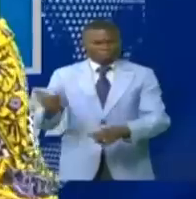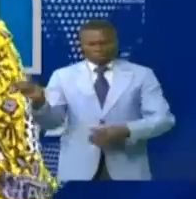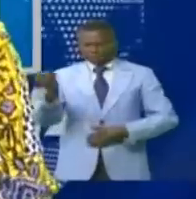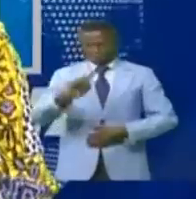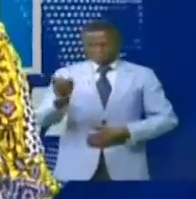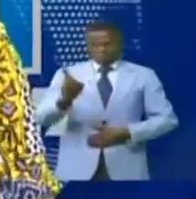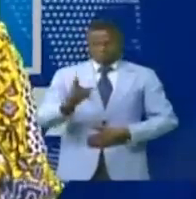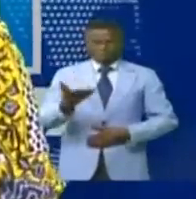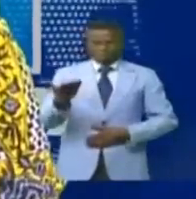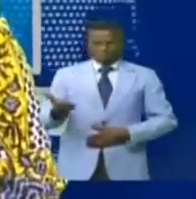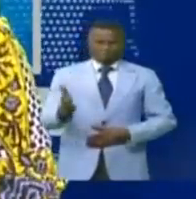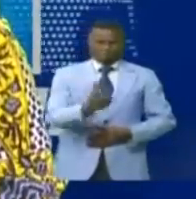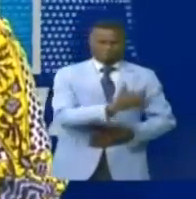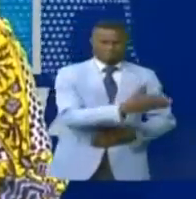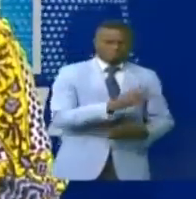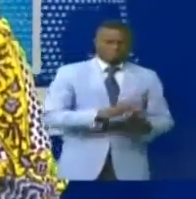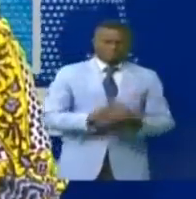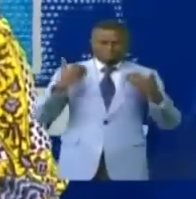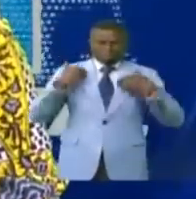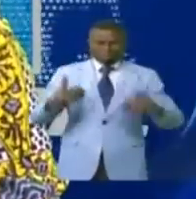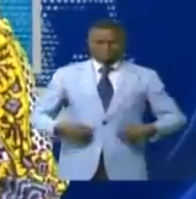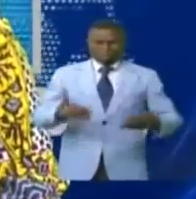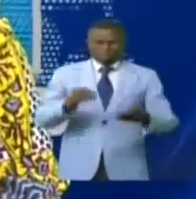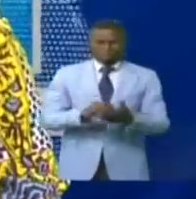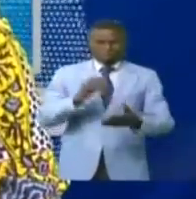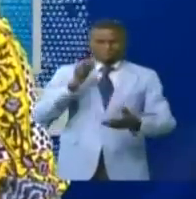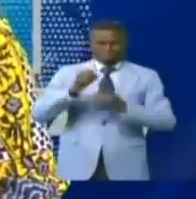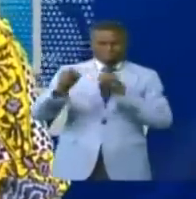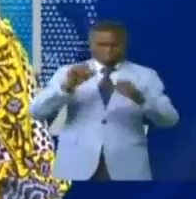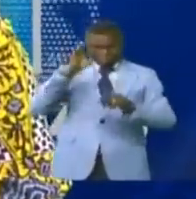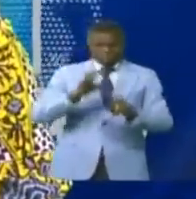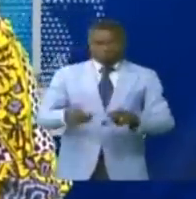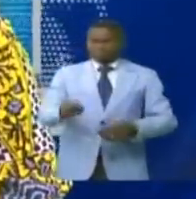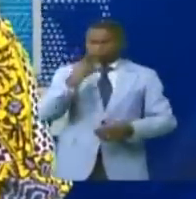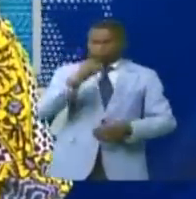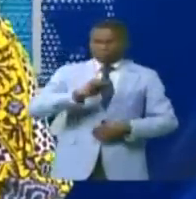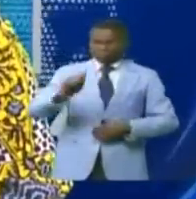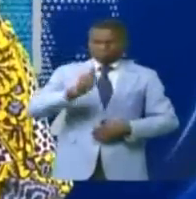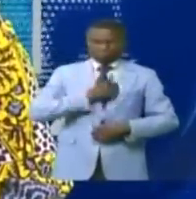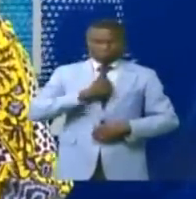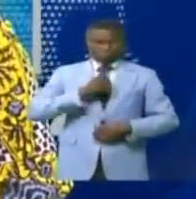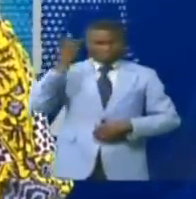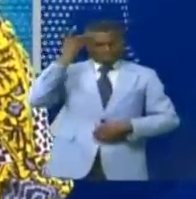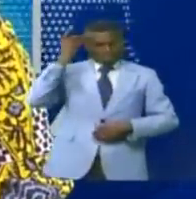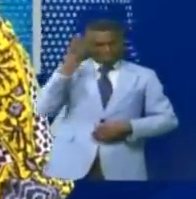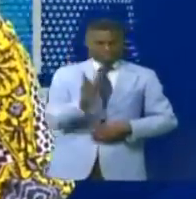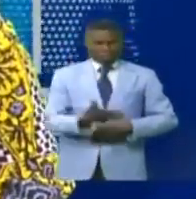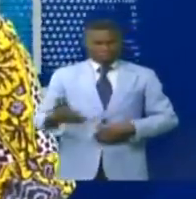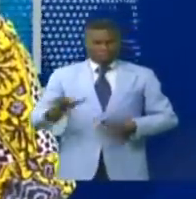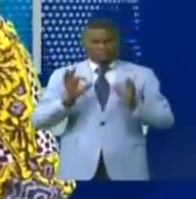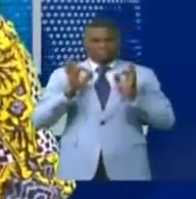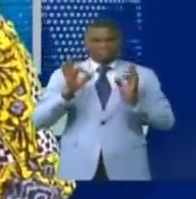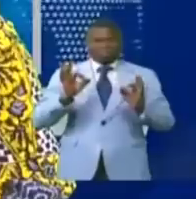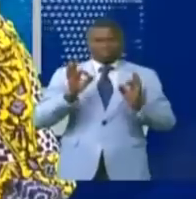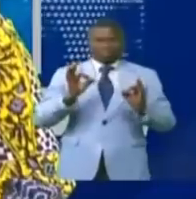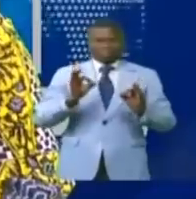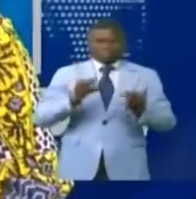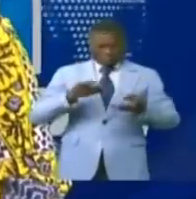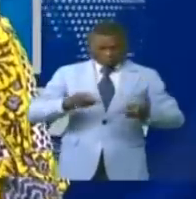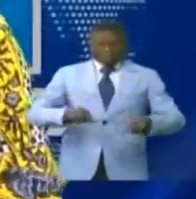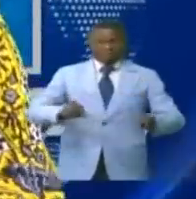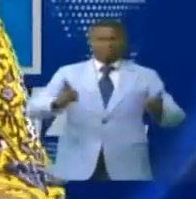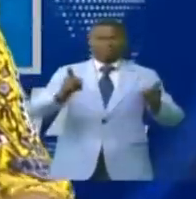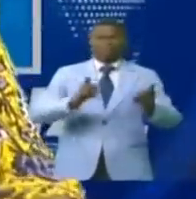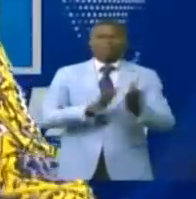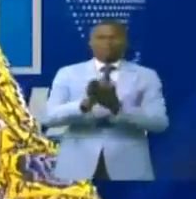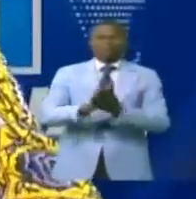désirées. Santé encore, lutte contre l'automédication à Kinshasa. De matériel moderne pour favoriser un